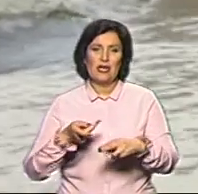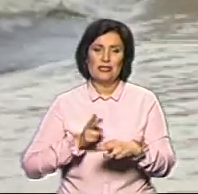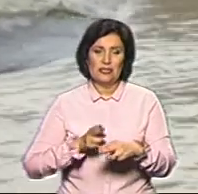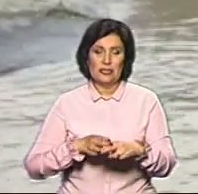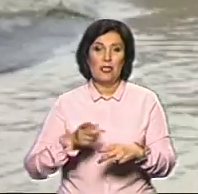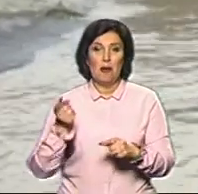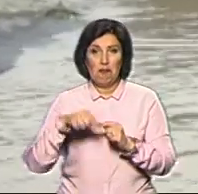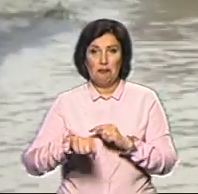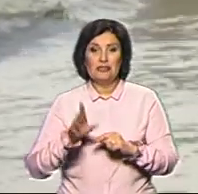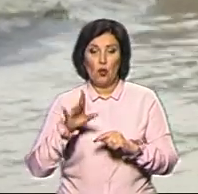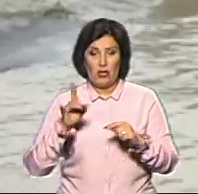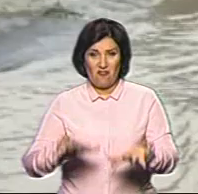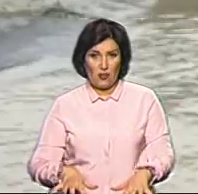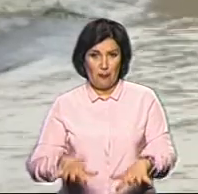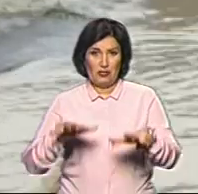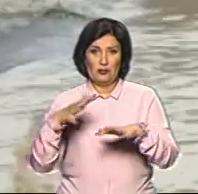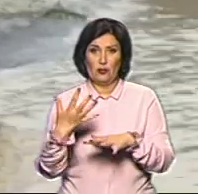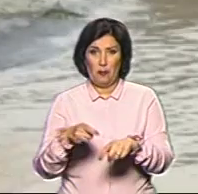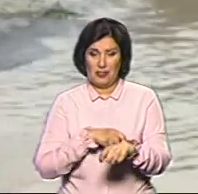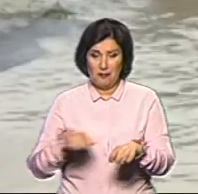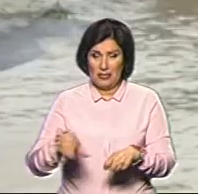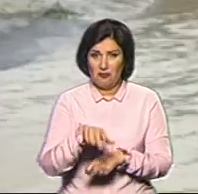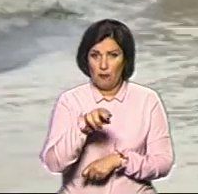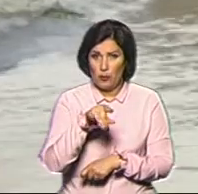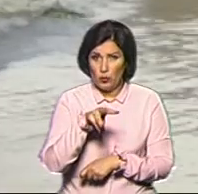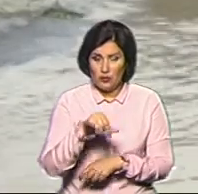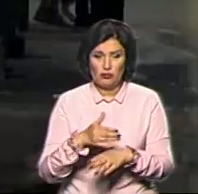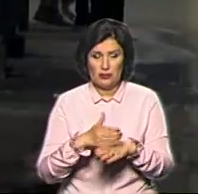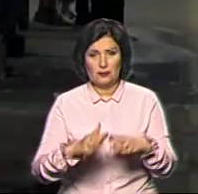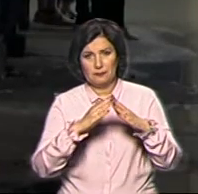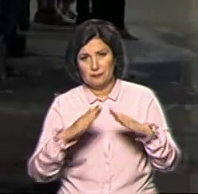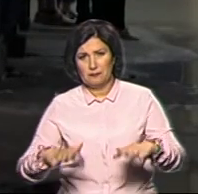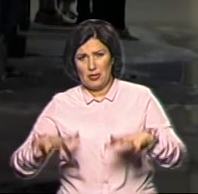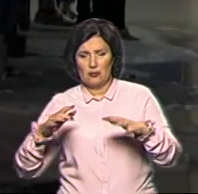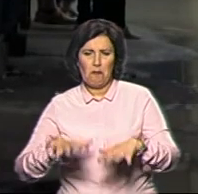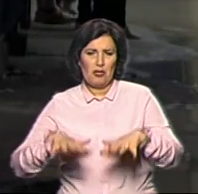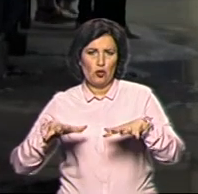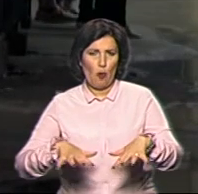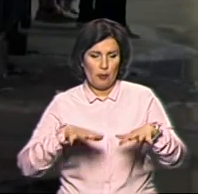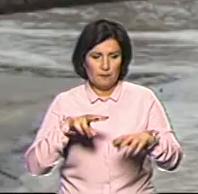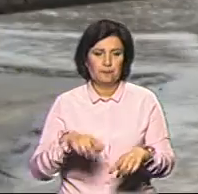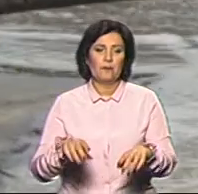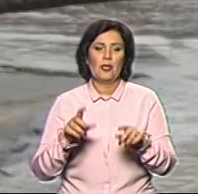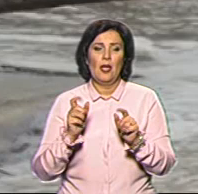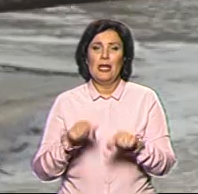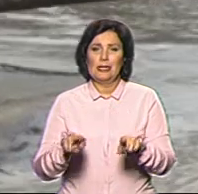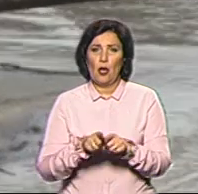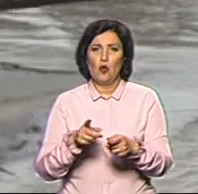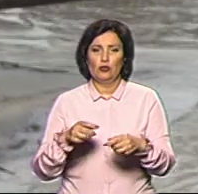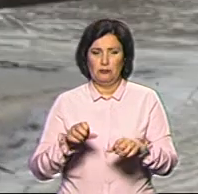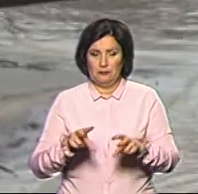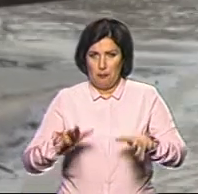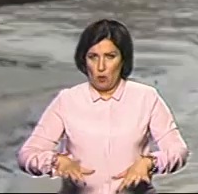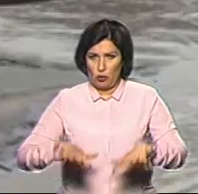пруті підвищилася до понад 5 метрів, частину контейнерів та палаток підтопило. Під загрозою затоплення також і Калинівський ринок. За